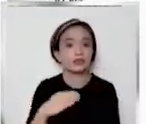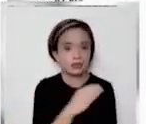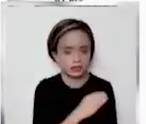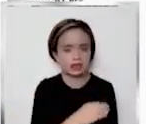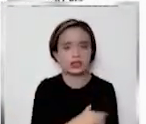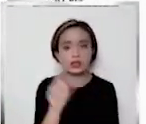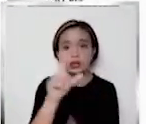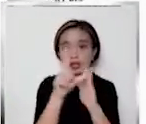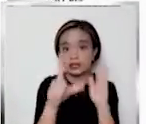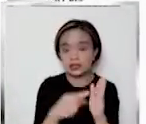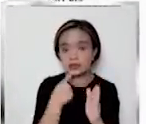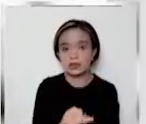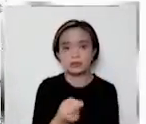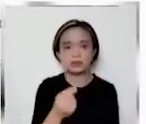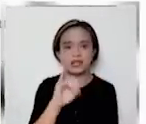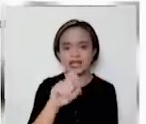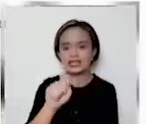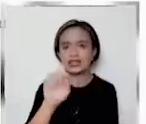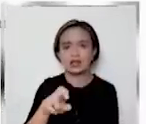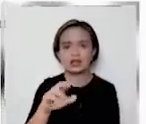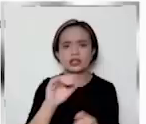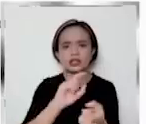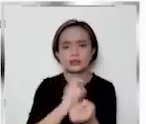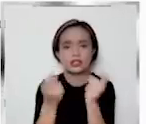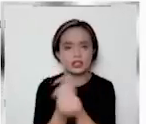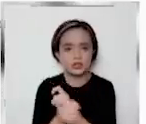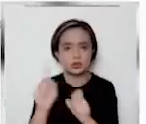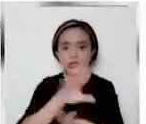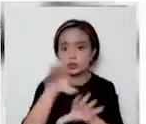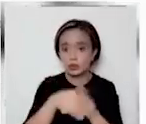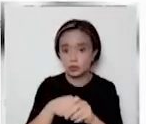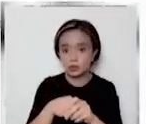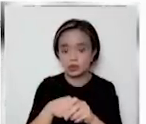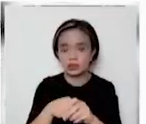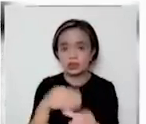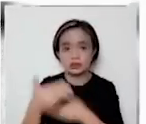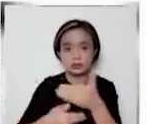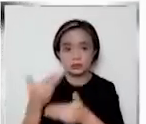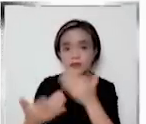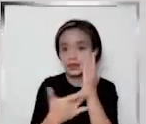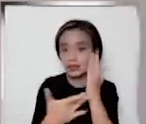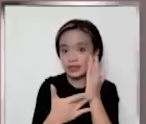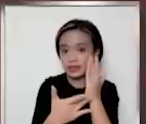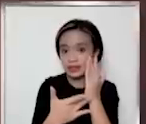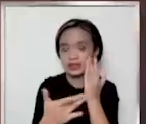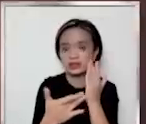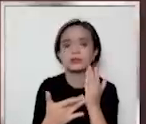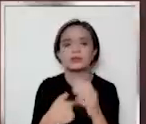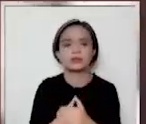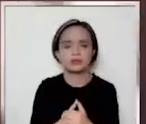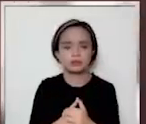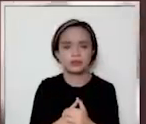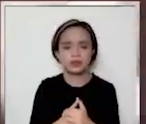ang Internal Revenue Code para isama sa papatawan ng VAT ang mga transaksyon na anilay digital or electronic in nature. Hindi